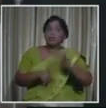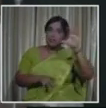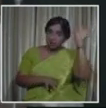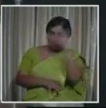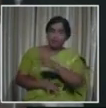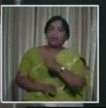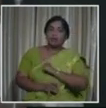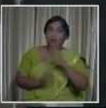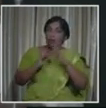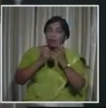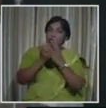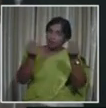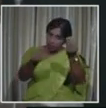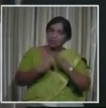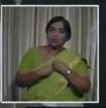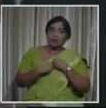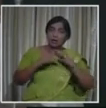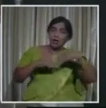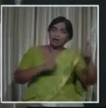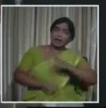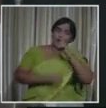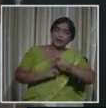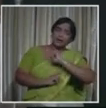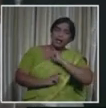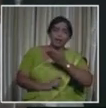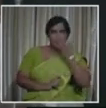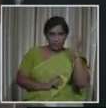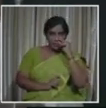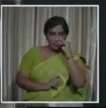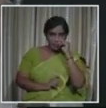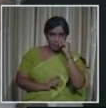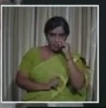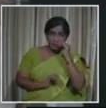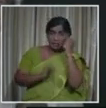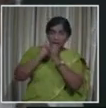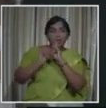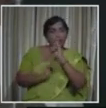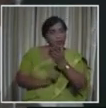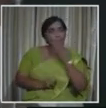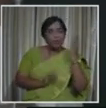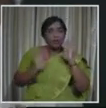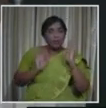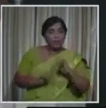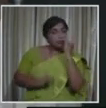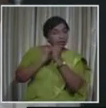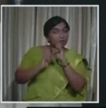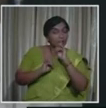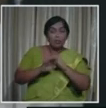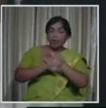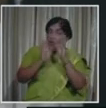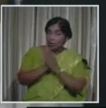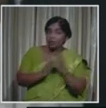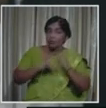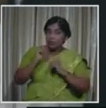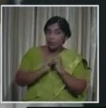කැමති ඇවිල්ලා විසඳුම් ටික දෙන්න කියන්නේ එළිය ඉඳගෙන ඕනෙක් කෙනෙක්ට කෑ ගහන්න පුළුවන් එළිය එක්කෙනා ඕන තරම් විවේචනය කරන්න පුළුවන් හැබැයි විවේචනය කරන සියලු දෙනාට මේක